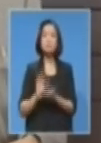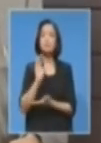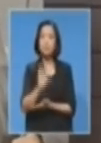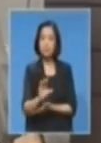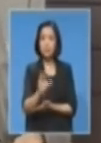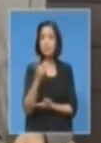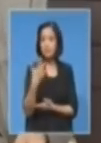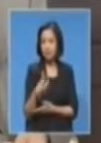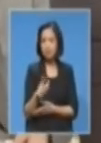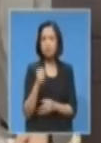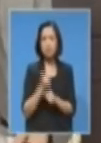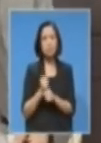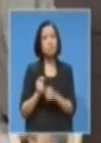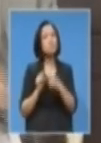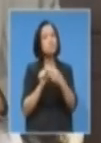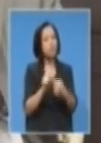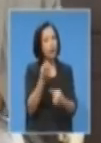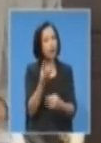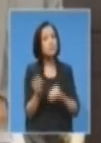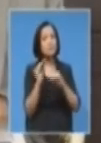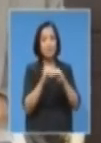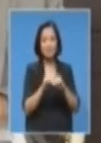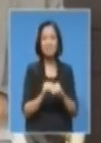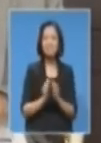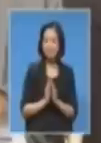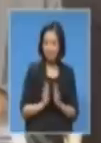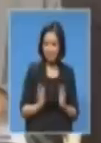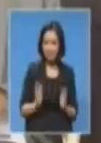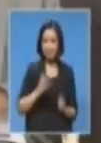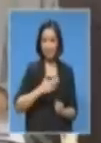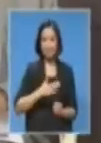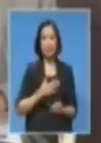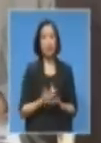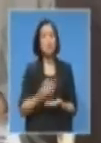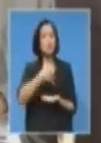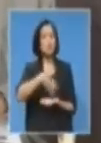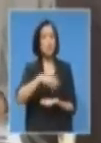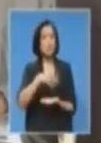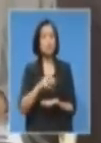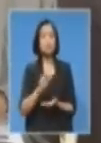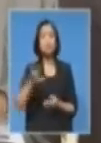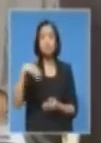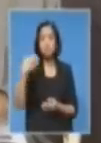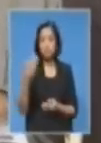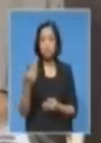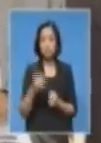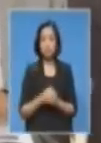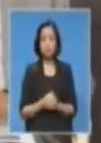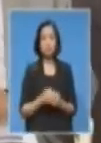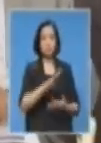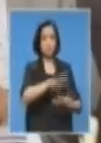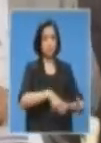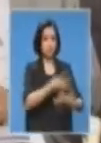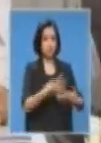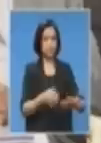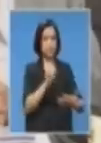แล้วแล้วจะทำอะไรอีกเพิ่มขึ้นครับ ครับขอบคุณครับผมอยากจะเรียนขั้นต้นให้ทราบก่อนนะครับว่าตามยุทธศาส